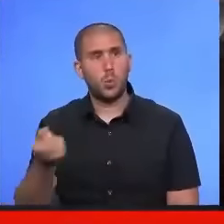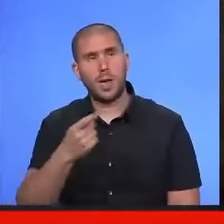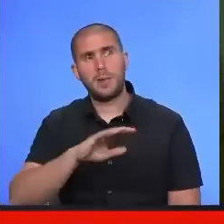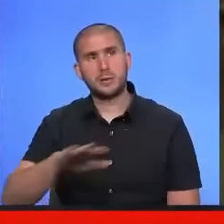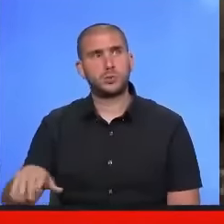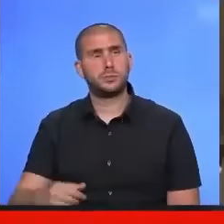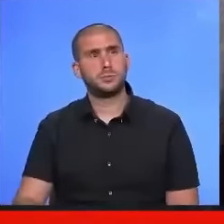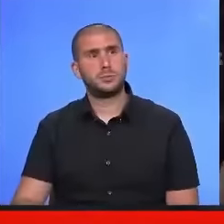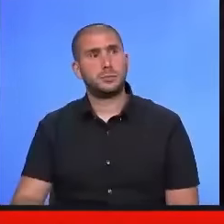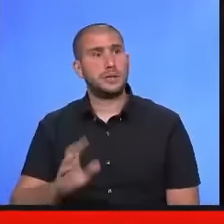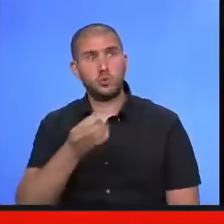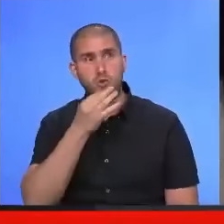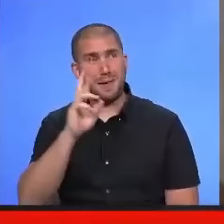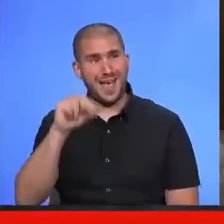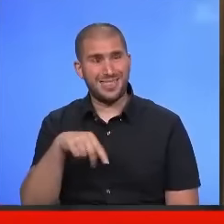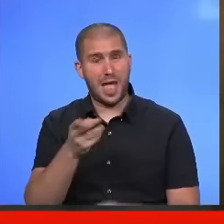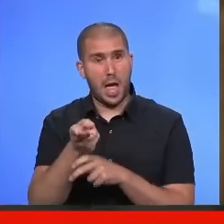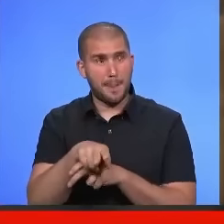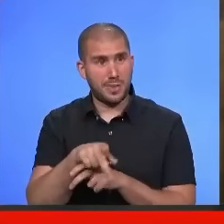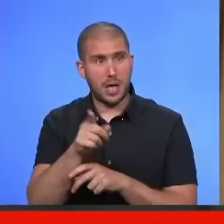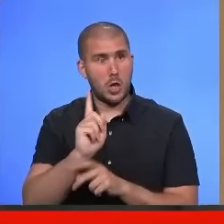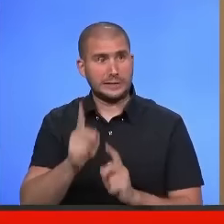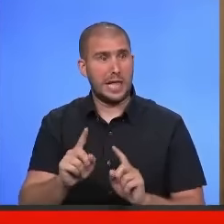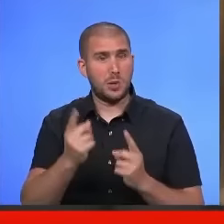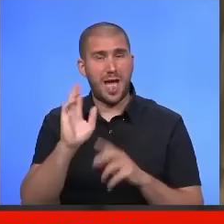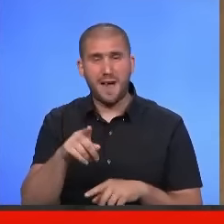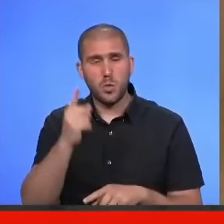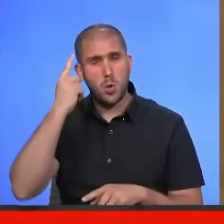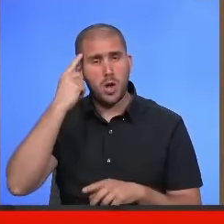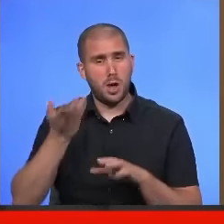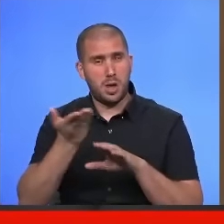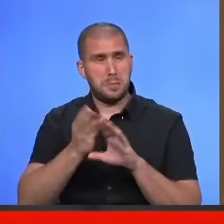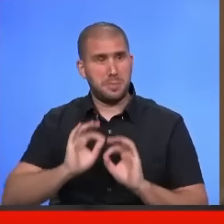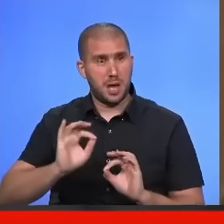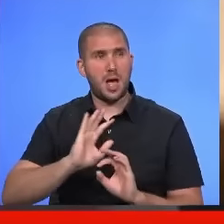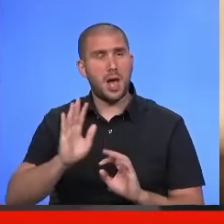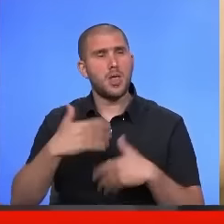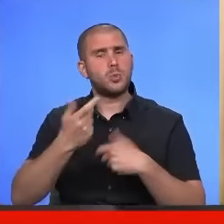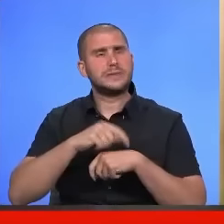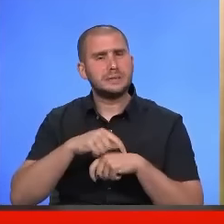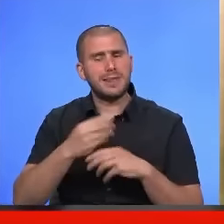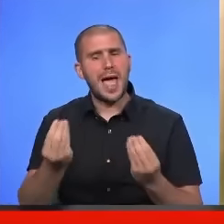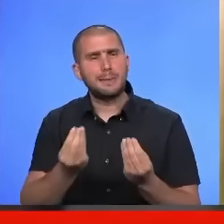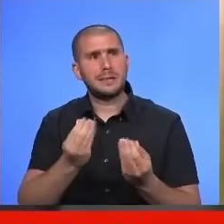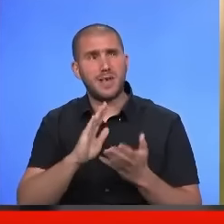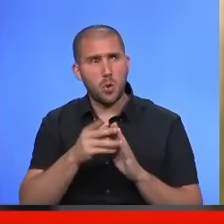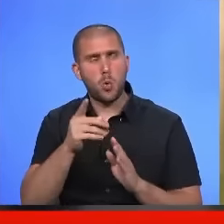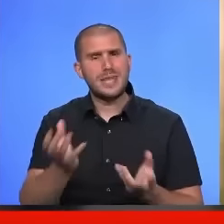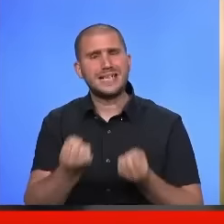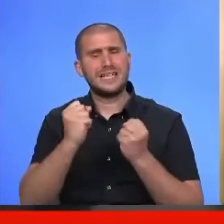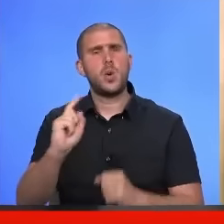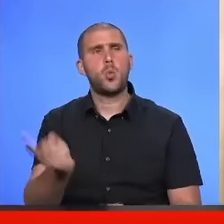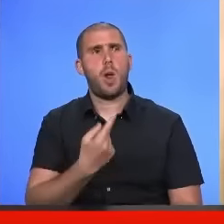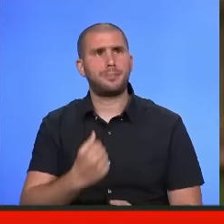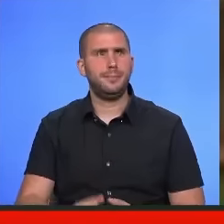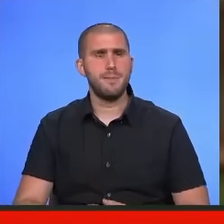כולם אם אתם שואלים את רן המטה לא צריכה להיות אפילו על השולחן רק תנו לו את הזמן ואמצעים והוא יציל